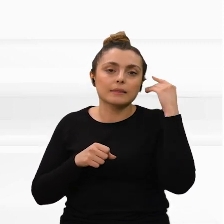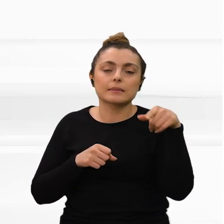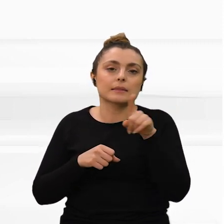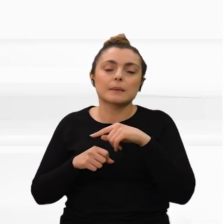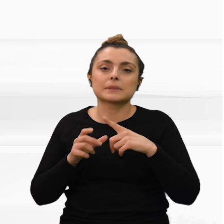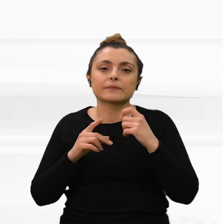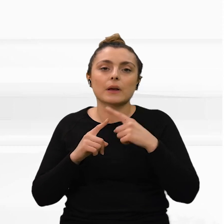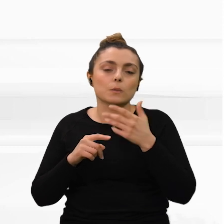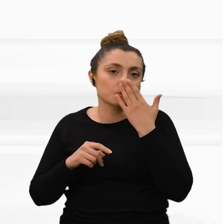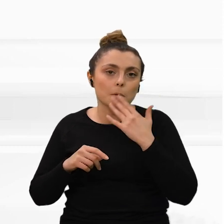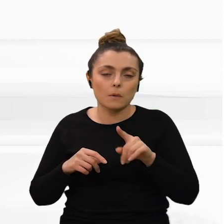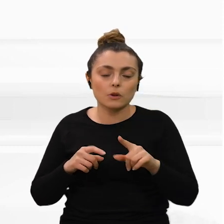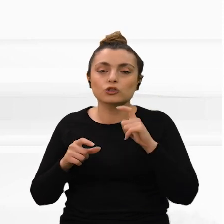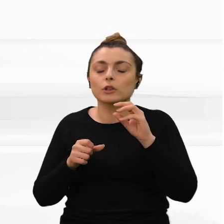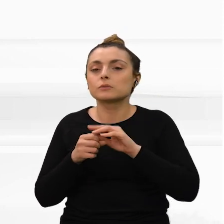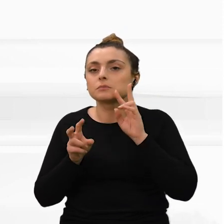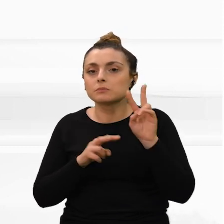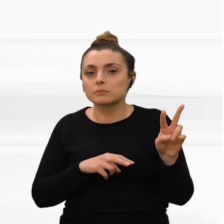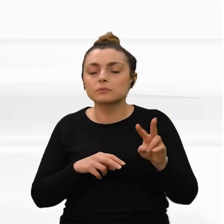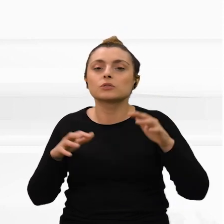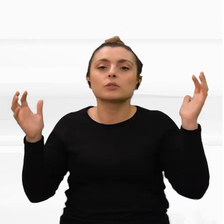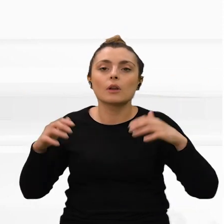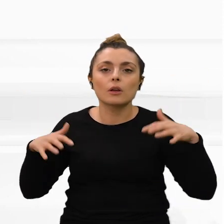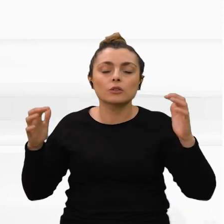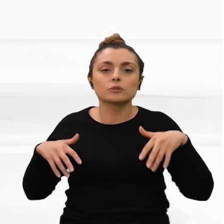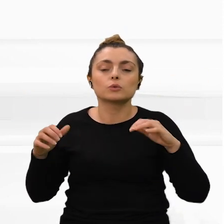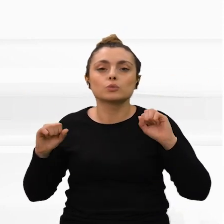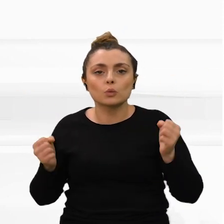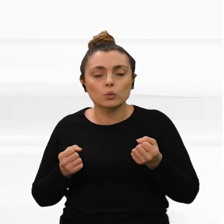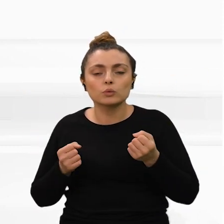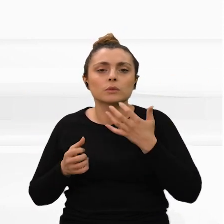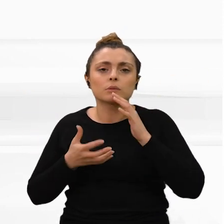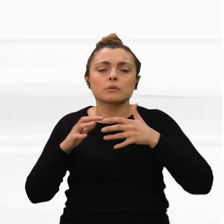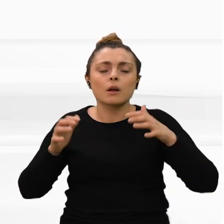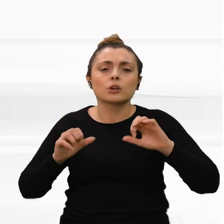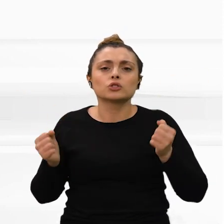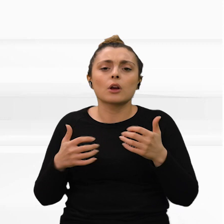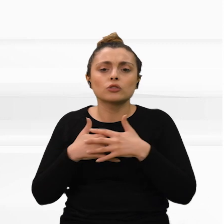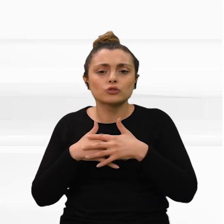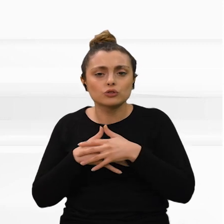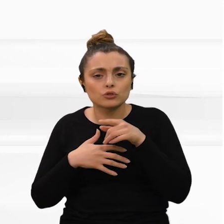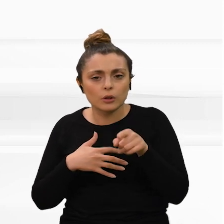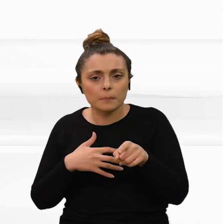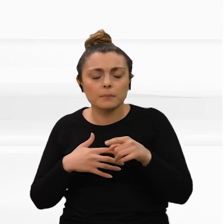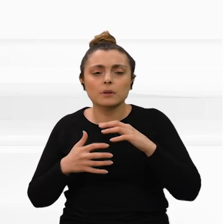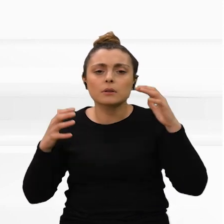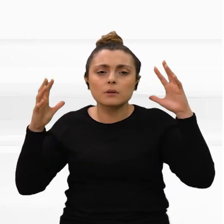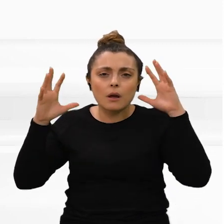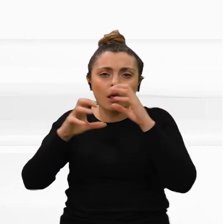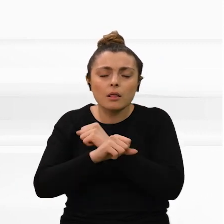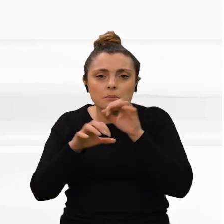yakın anlamlı sıfatlar yok J bakalım yağışlı donuk ve karlı bir kış akşamın